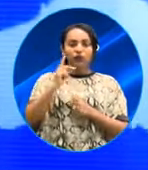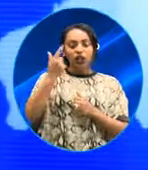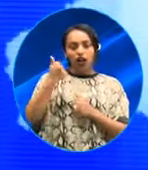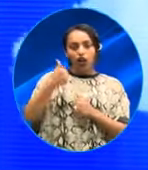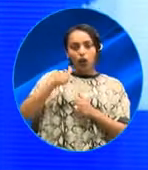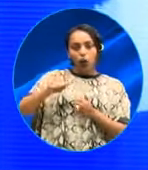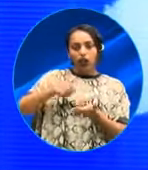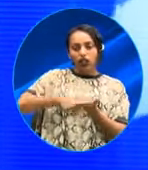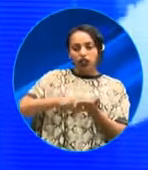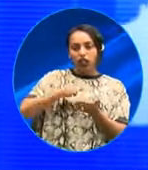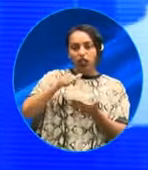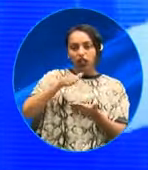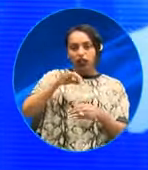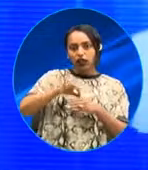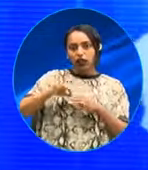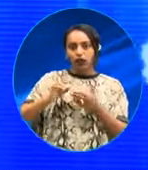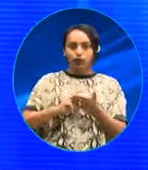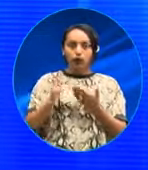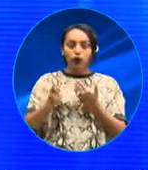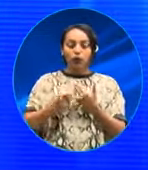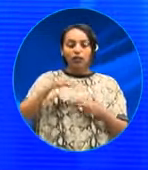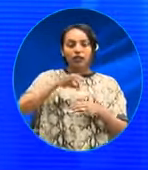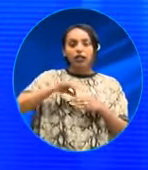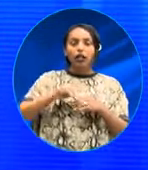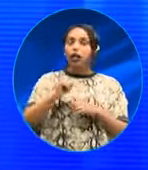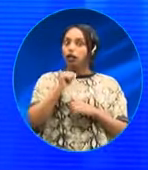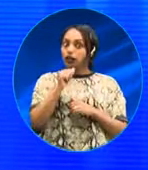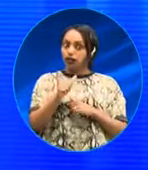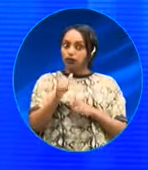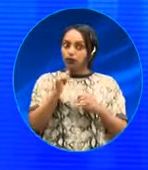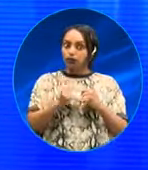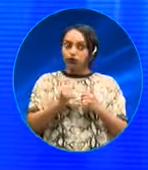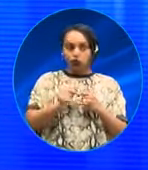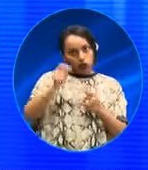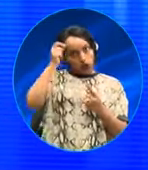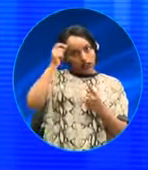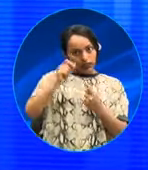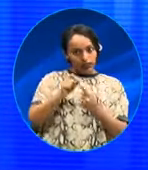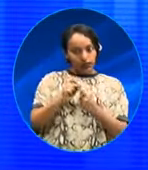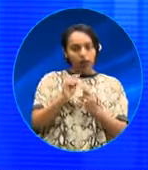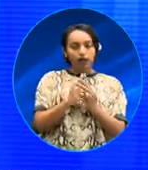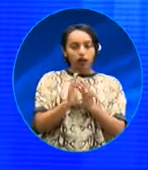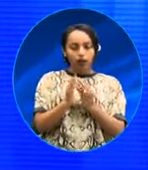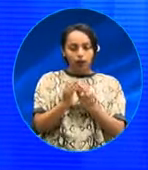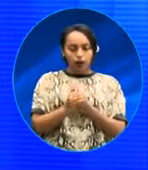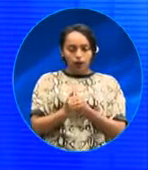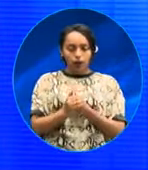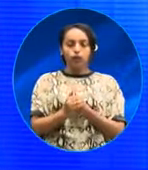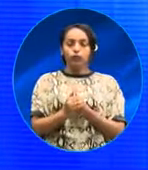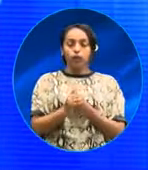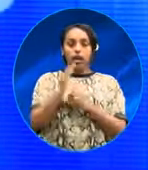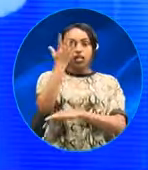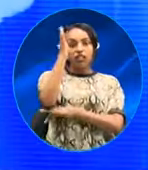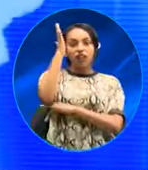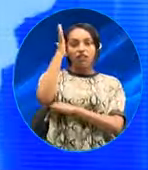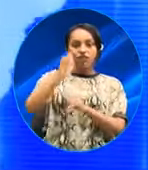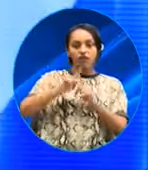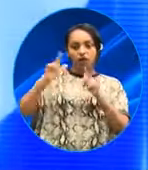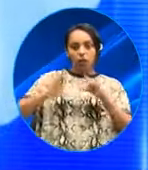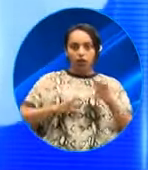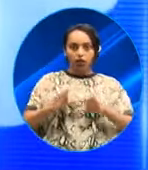የአረንጓዴ አሻራ የችግኝ ተከላ መርሃ ግብር ተከላ አይደለም የመጨረሻው ግብ፣ ተንከባክቦ ዛፍ ማድረግ